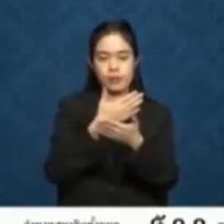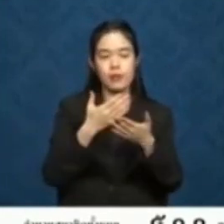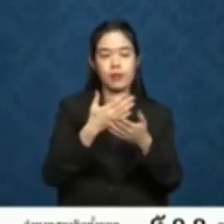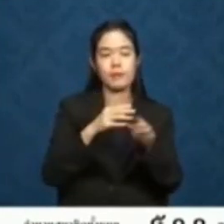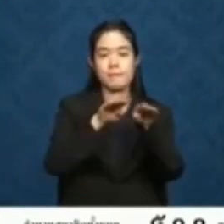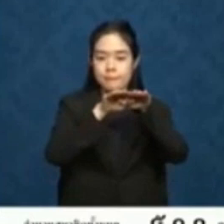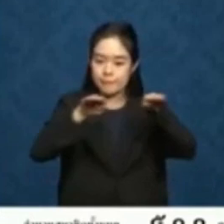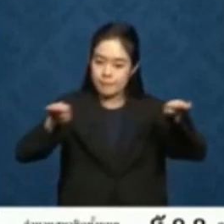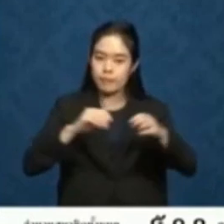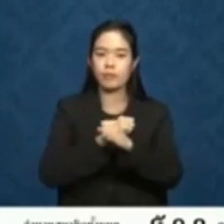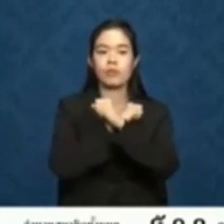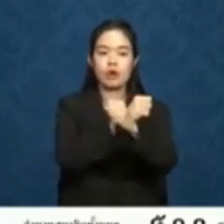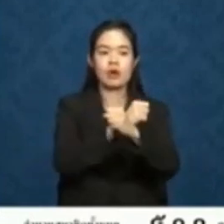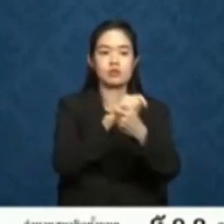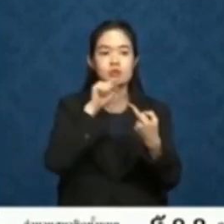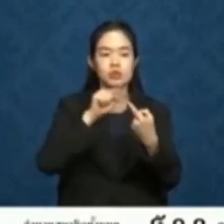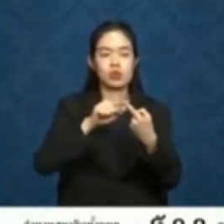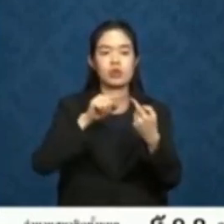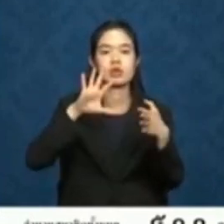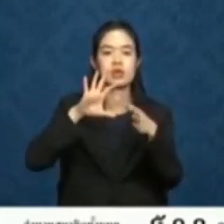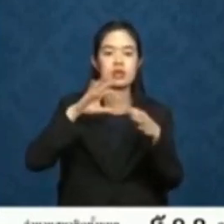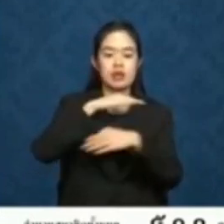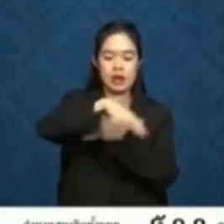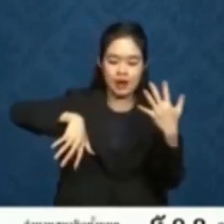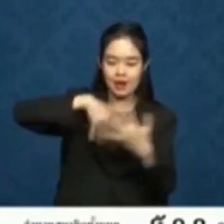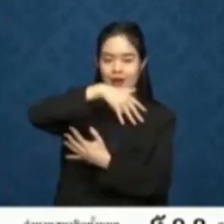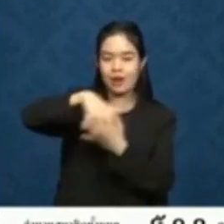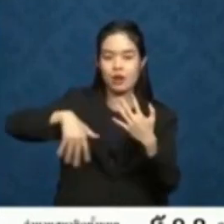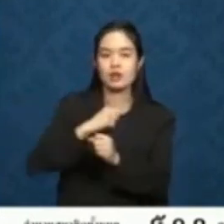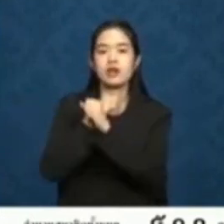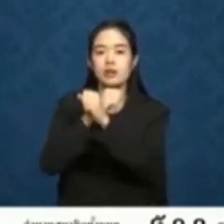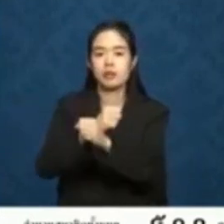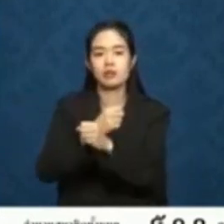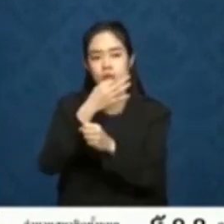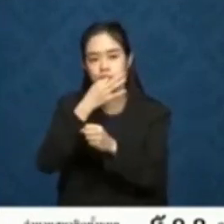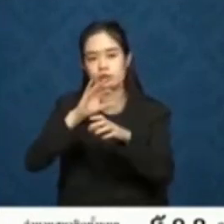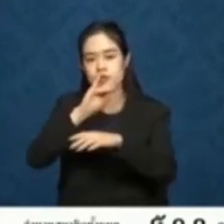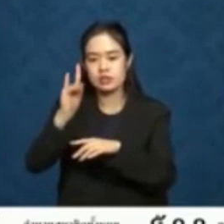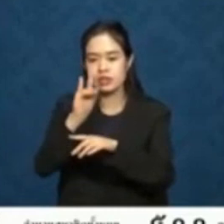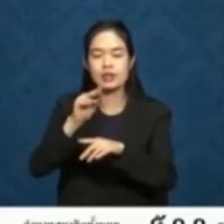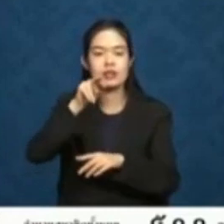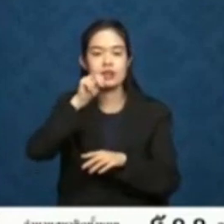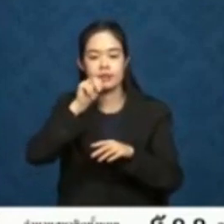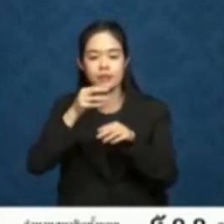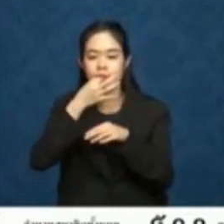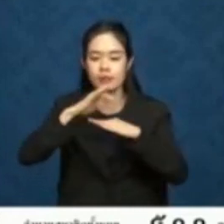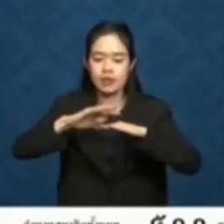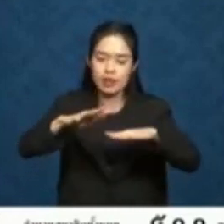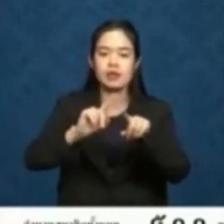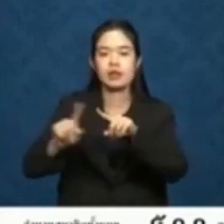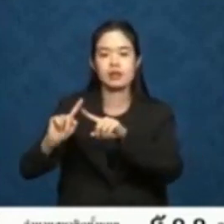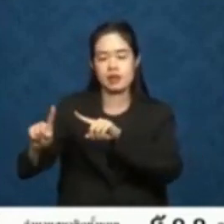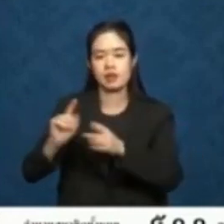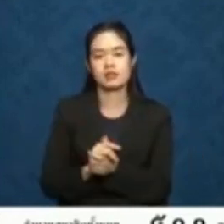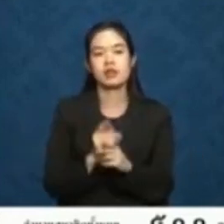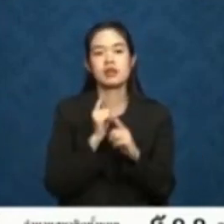ก้ไขฟื้นฟูสิ่งแวดล้อมระบบนิเวศทางทะเลกรณีน้ำมันรั่วไหลทางทะเลครับเสนอโดยท่านสุรเกียรติเทียนทองครับต